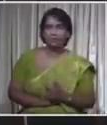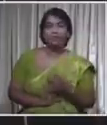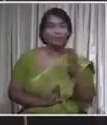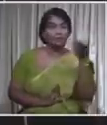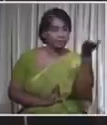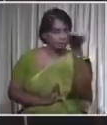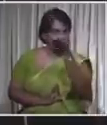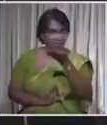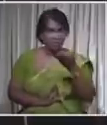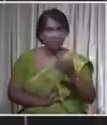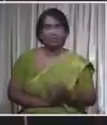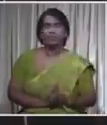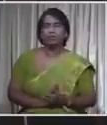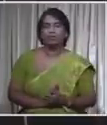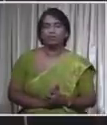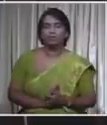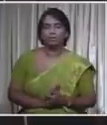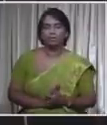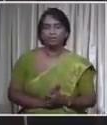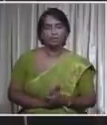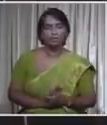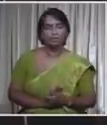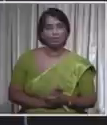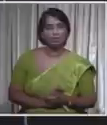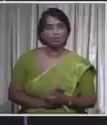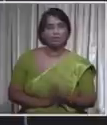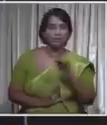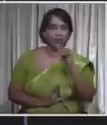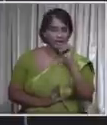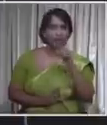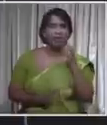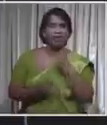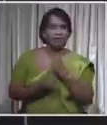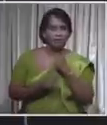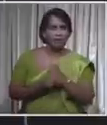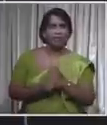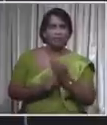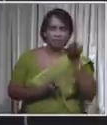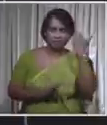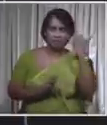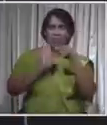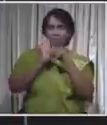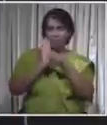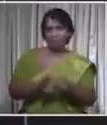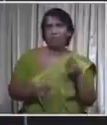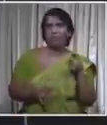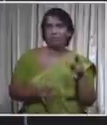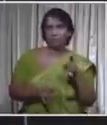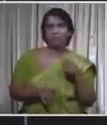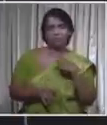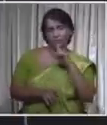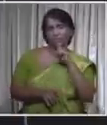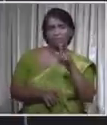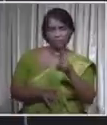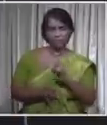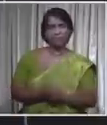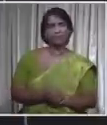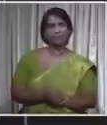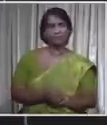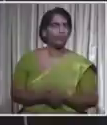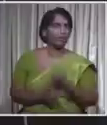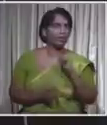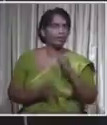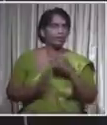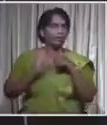තමුන්නාසලා ත ඇත්තටම ආණ්ඩුවේ ඒ කාලේ අසාධාරණයක් වුණා මම මේ කියන්න ඕන මොකද්ද